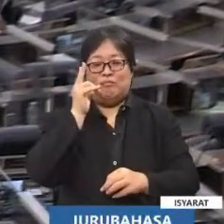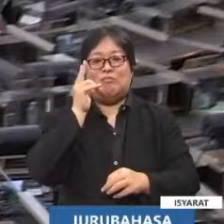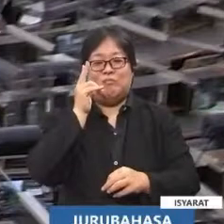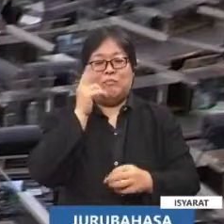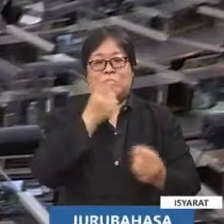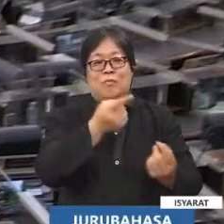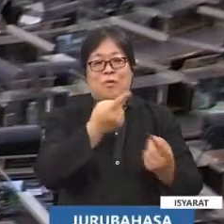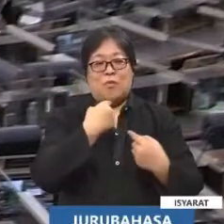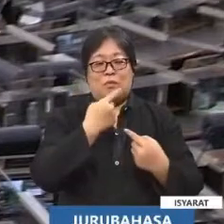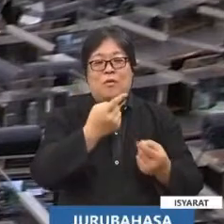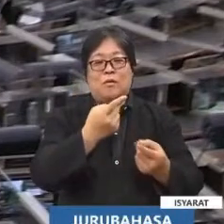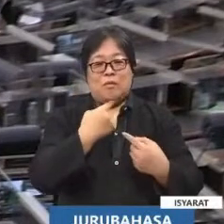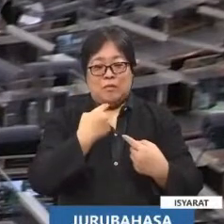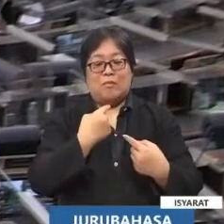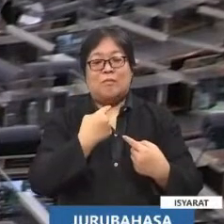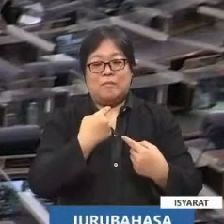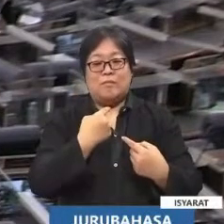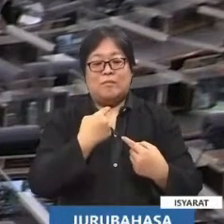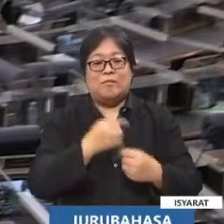yang diberikan oleh